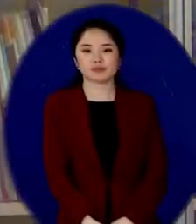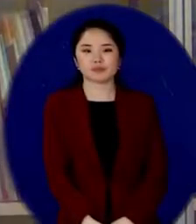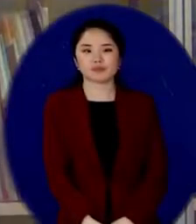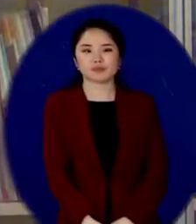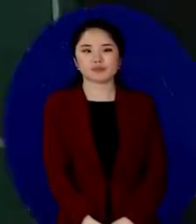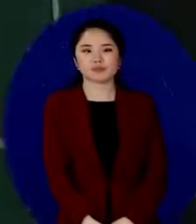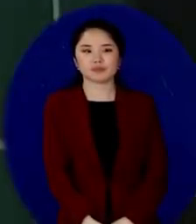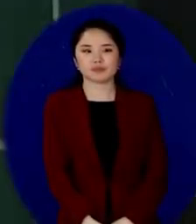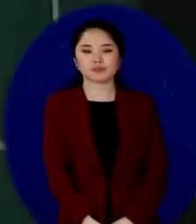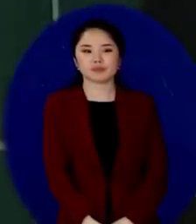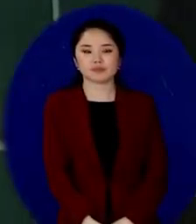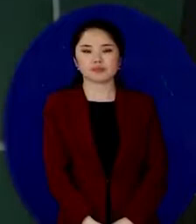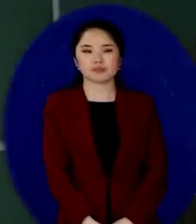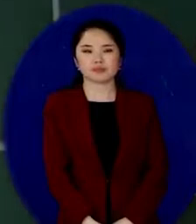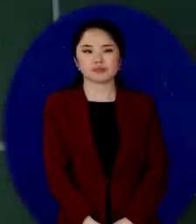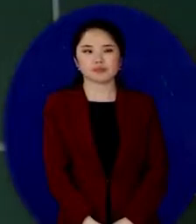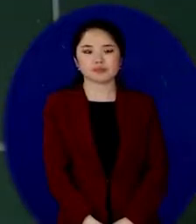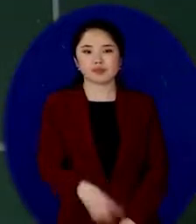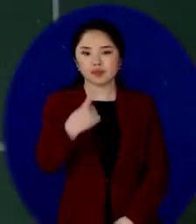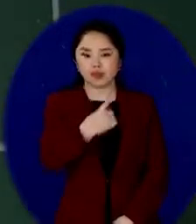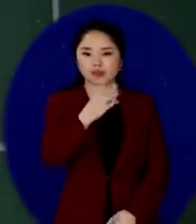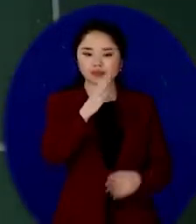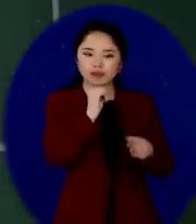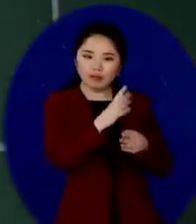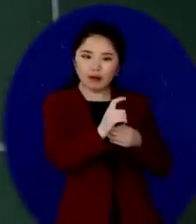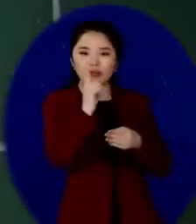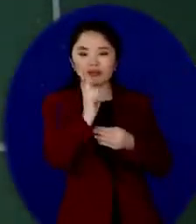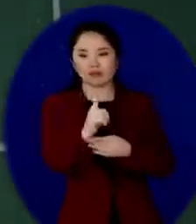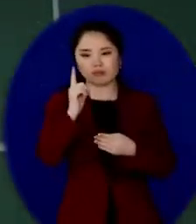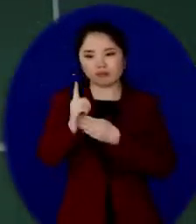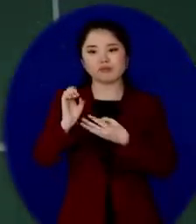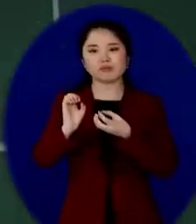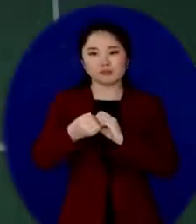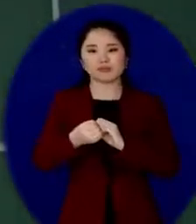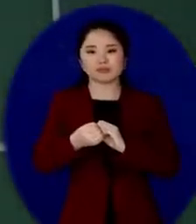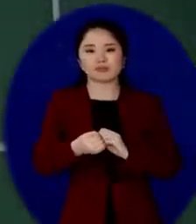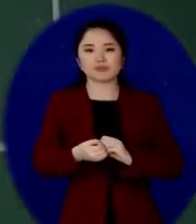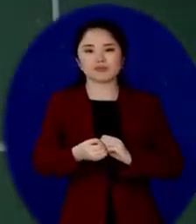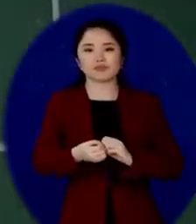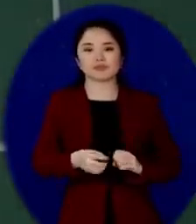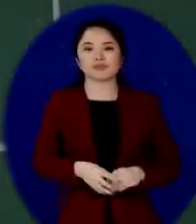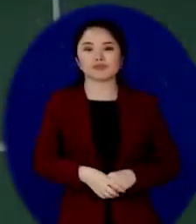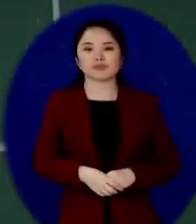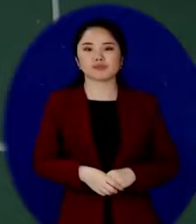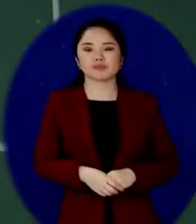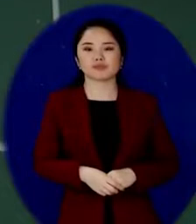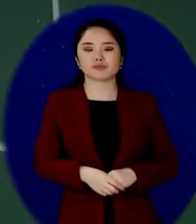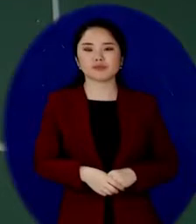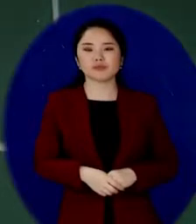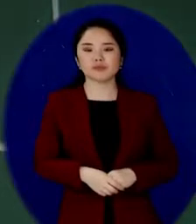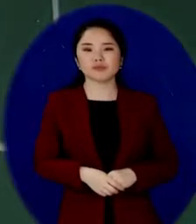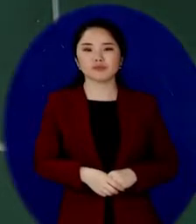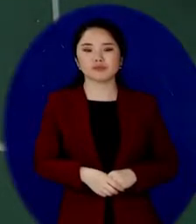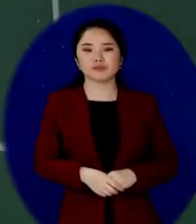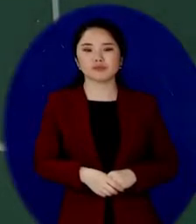Энэ савхыг энд, энэ савхыг хоёр дахь хэсэгт, энэ савхыг гурав дахь хэсэгт, энэ савхыг дөрөв